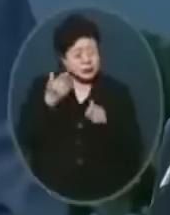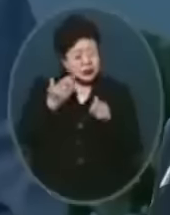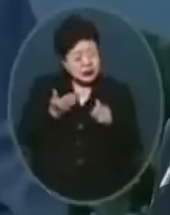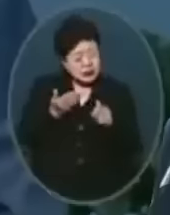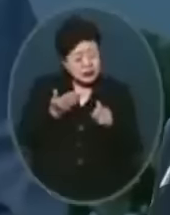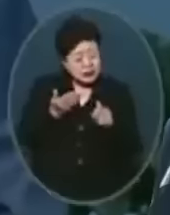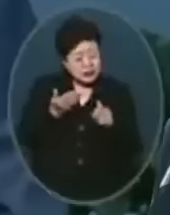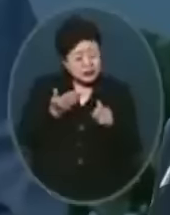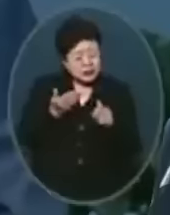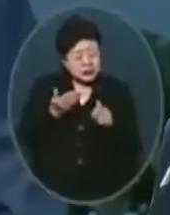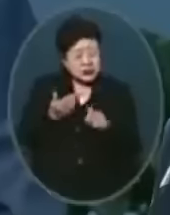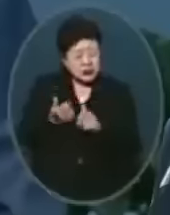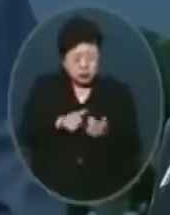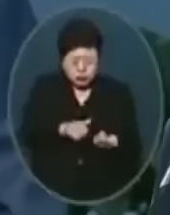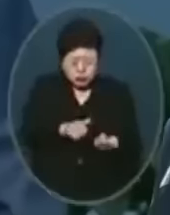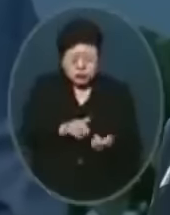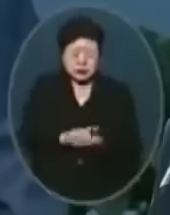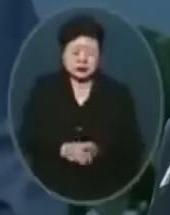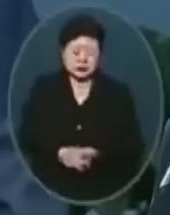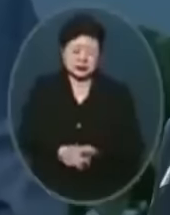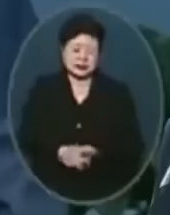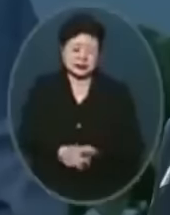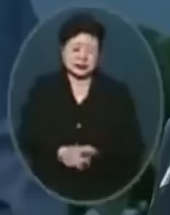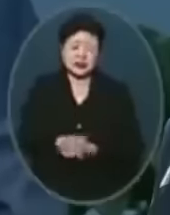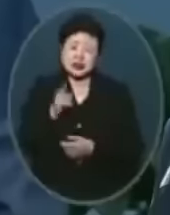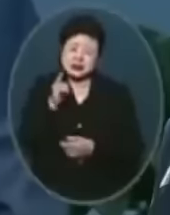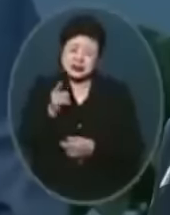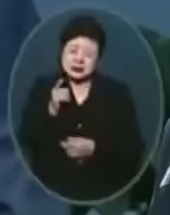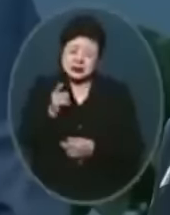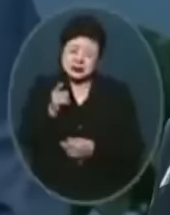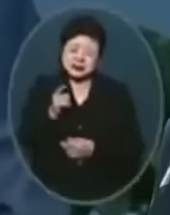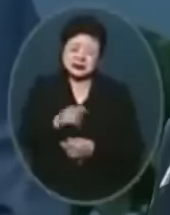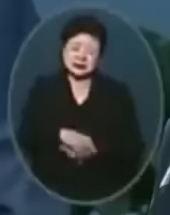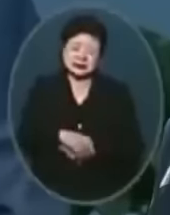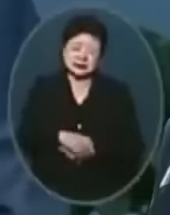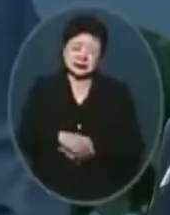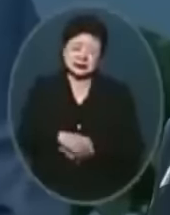예수님께서 죽으셨으나 그